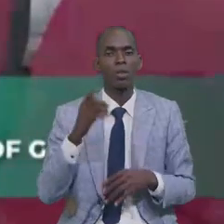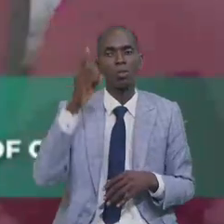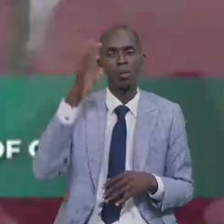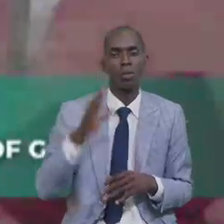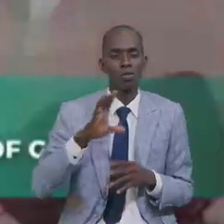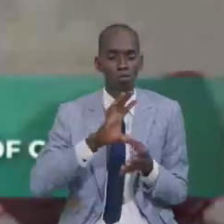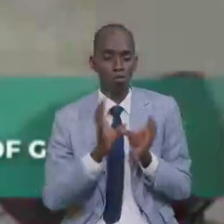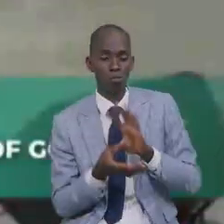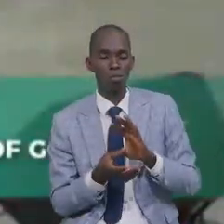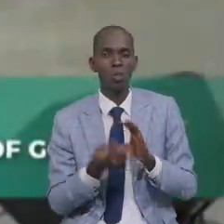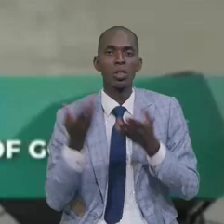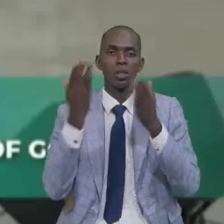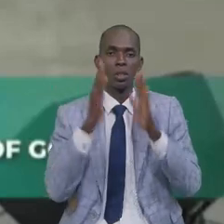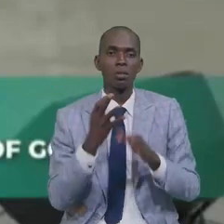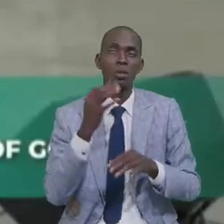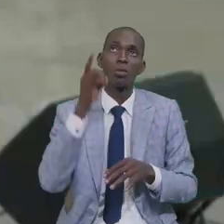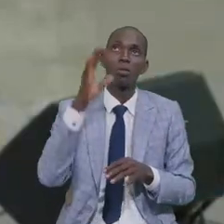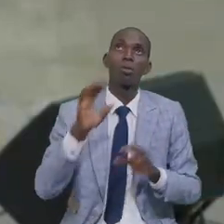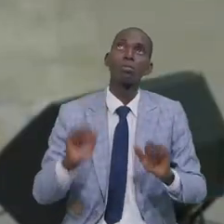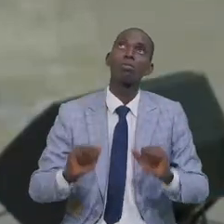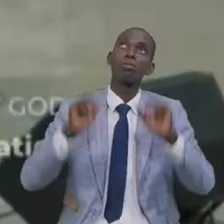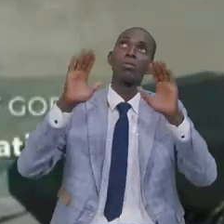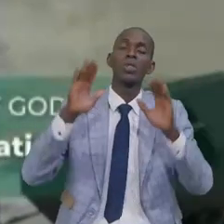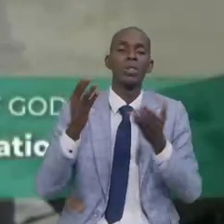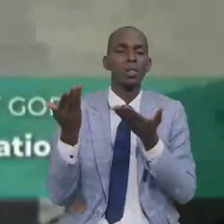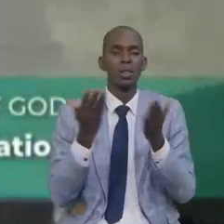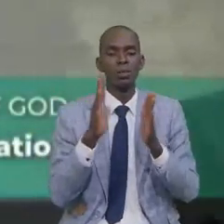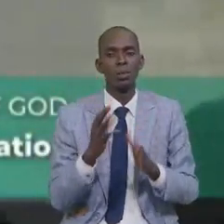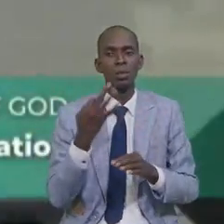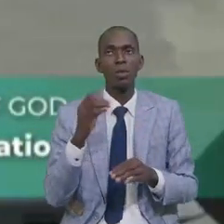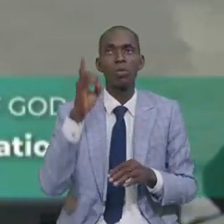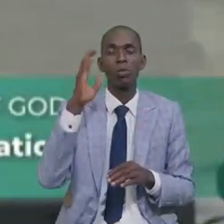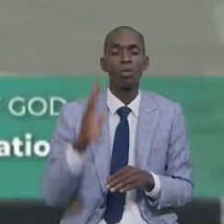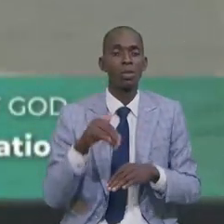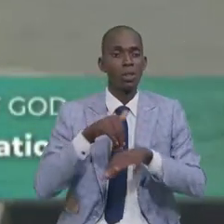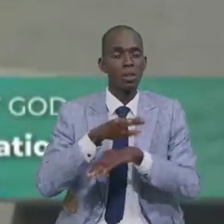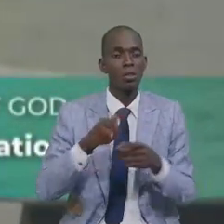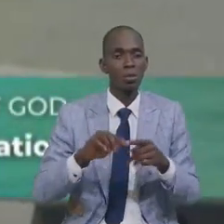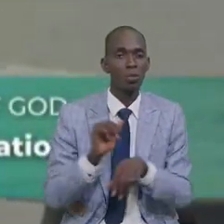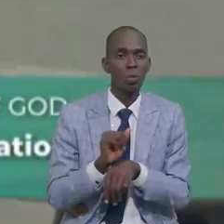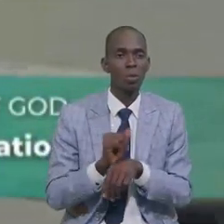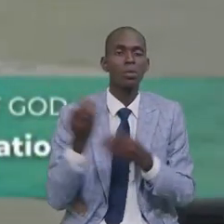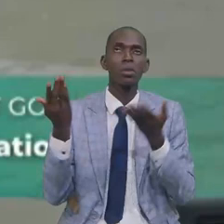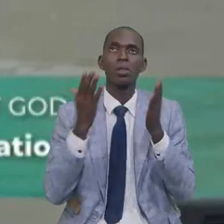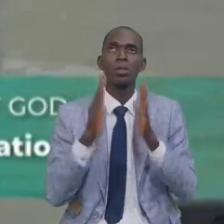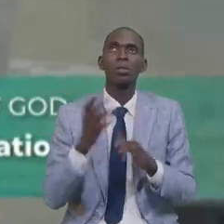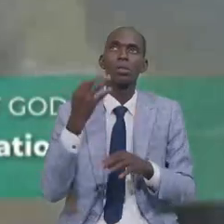converti. Paul, serviteur de Dieu, engagé, serviteur de Dieu. Commissionné,